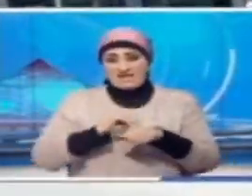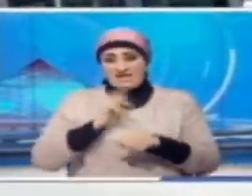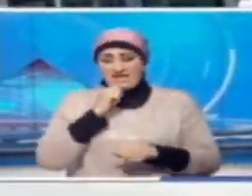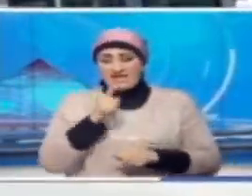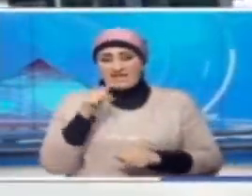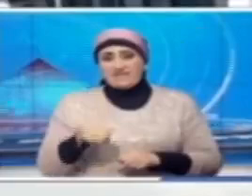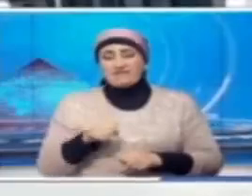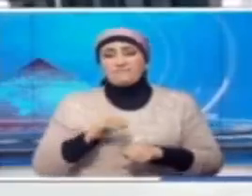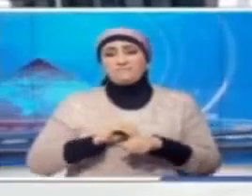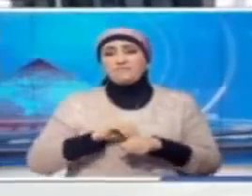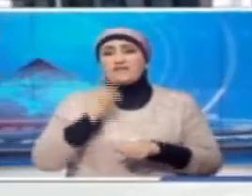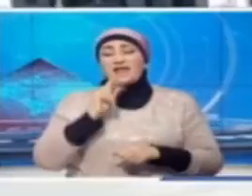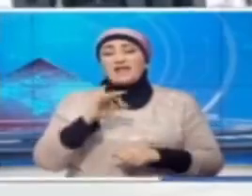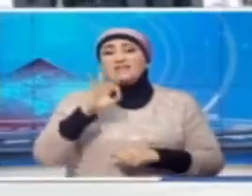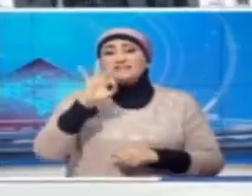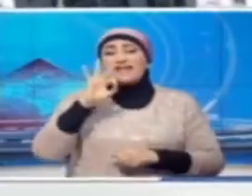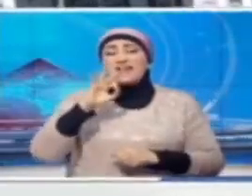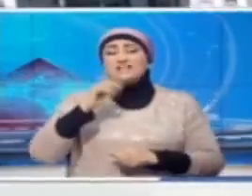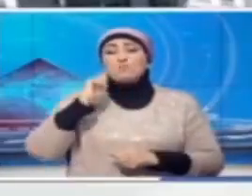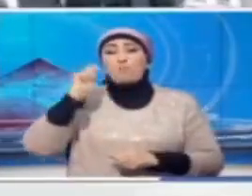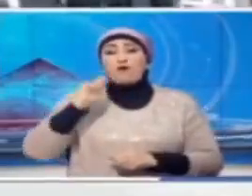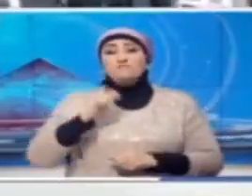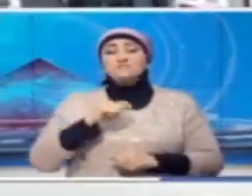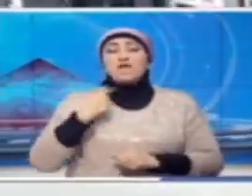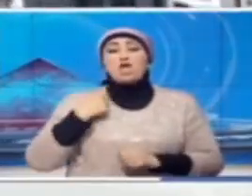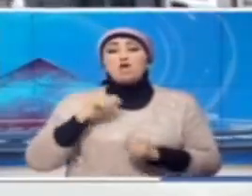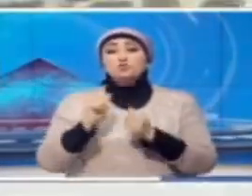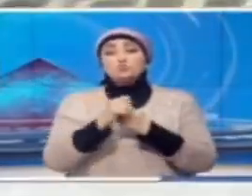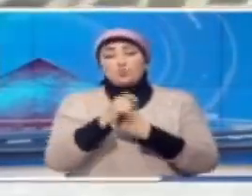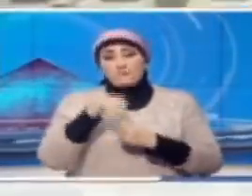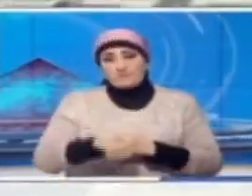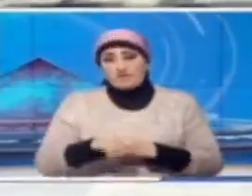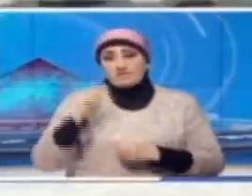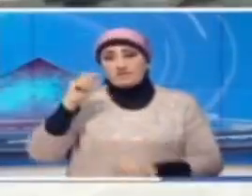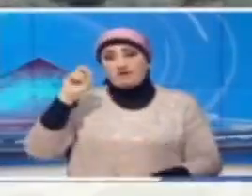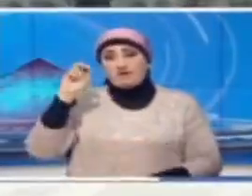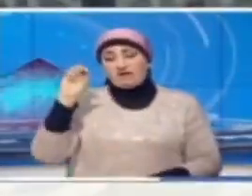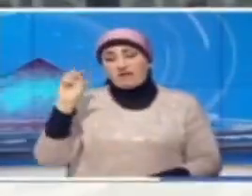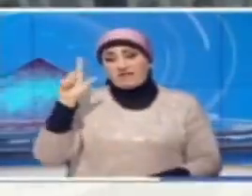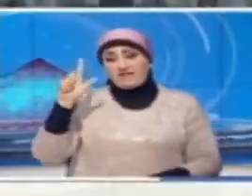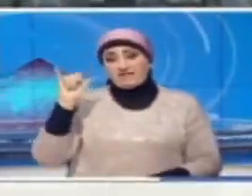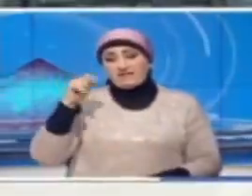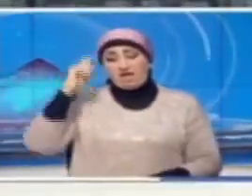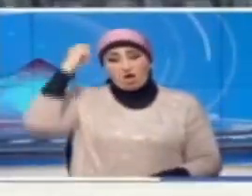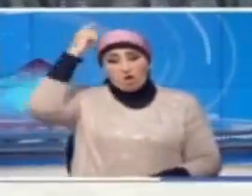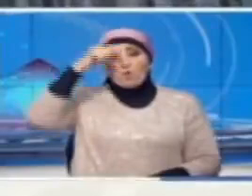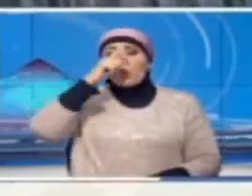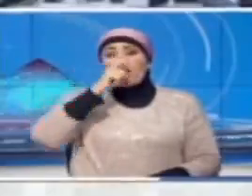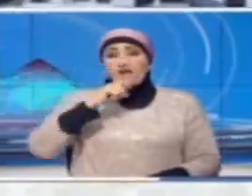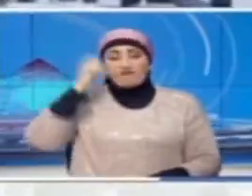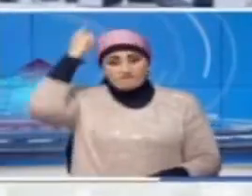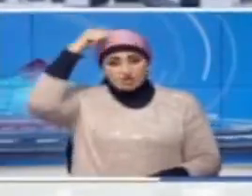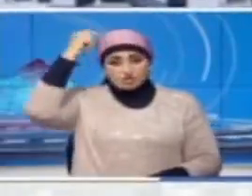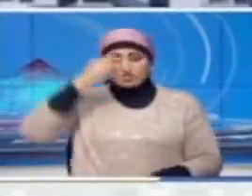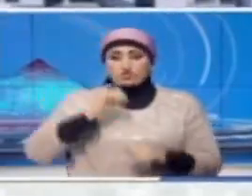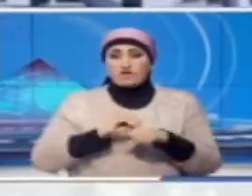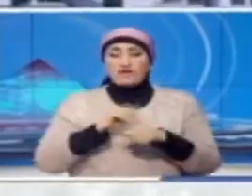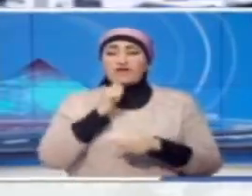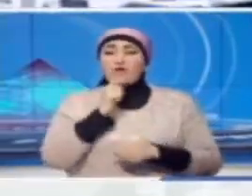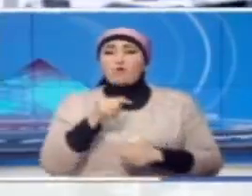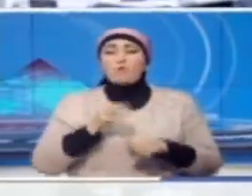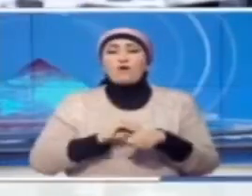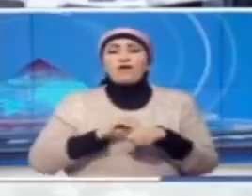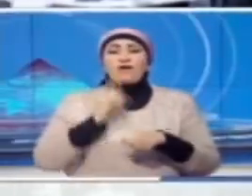الذي يتوسط ثلاث محافظات هي دمياط والدقهلية وكفر الشيخ، جعلها واحدة من أفضل المدن